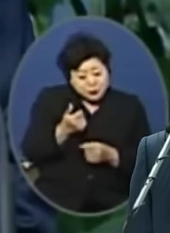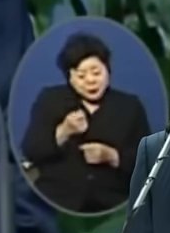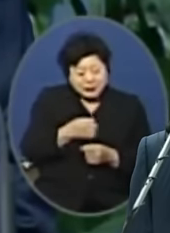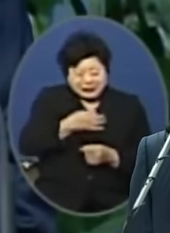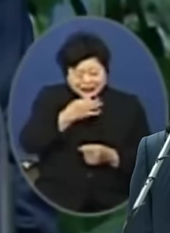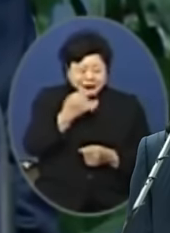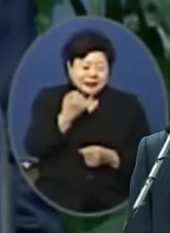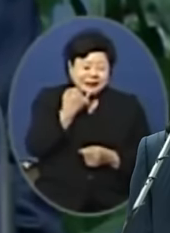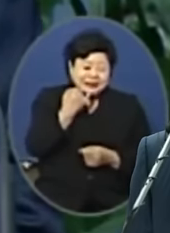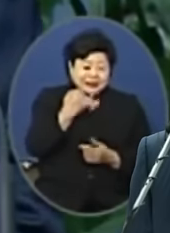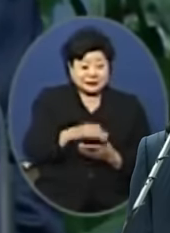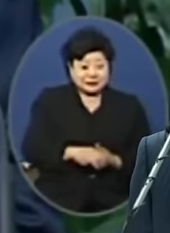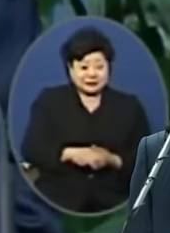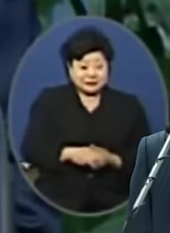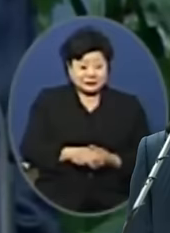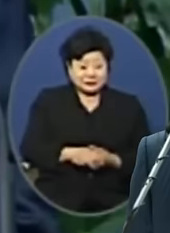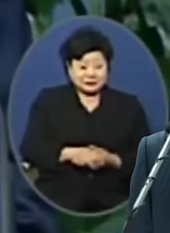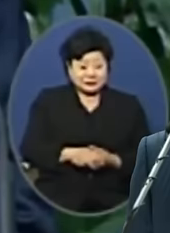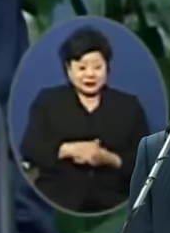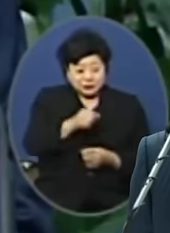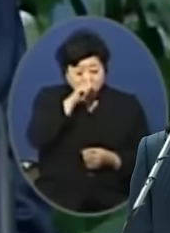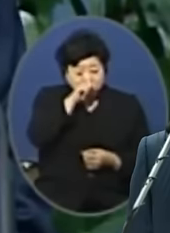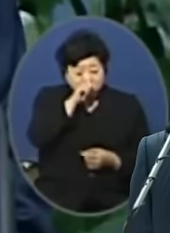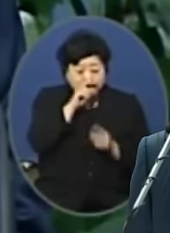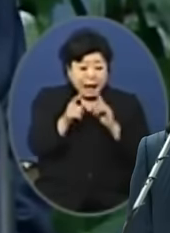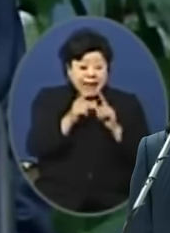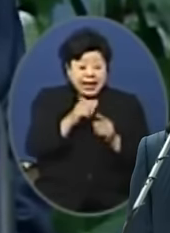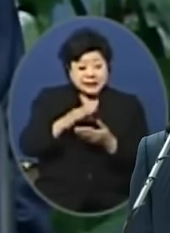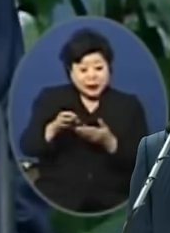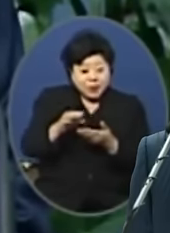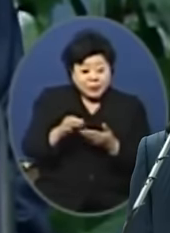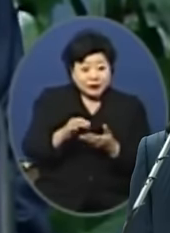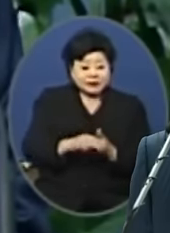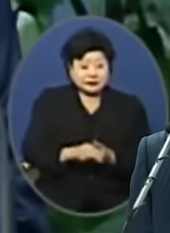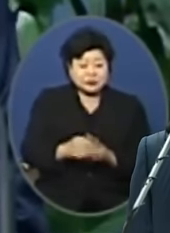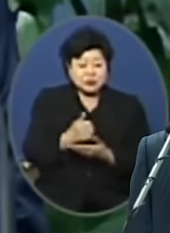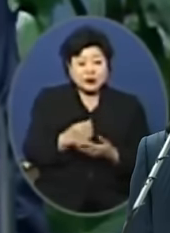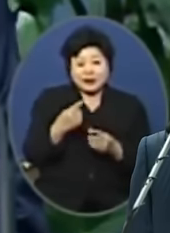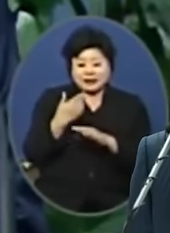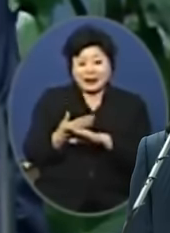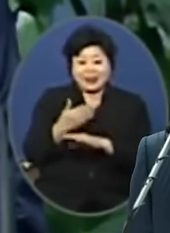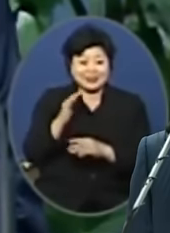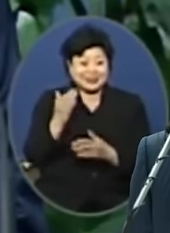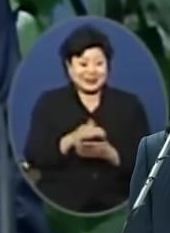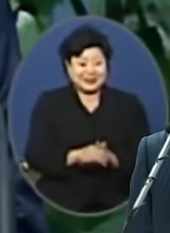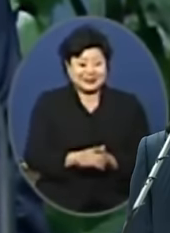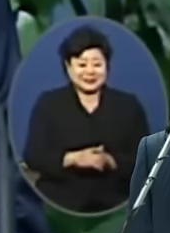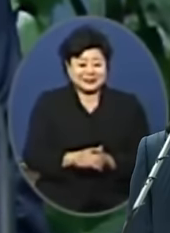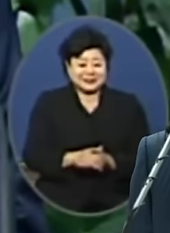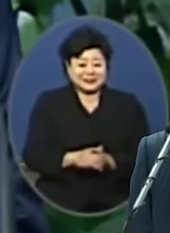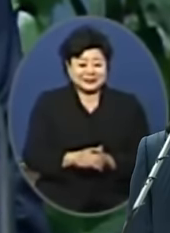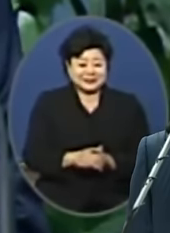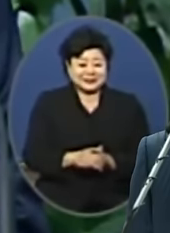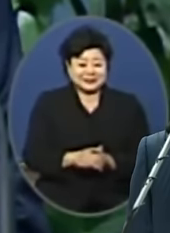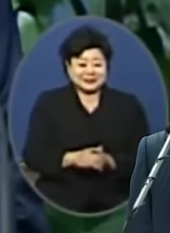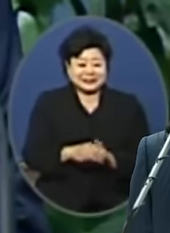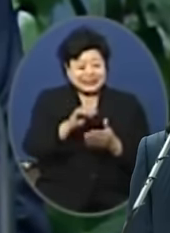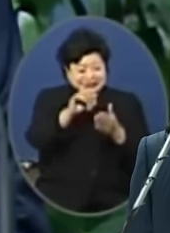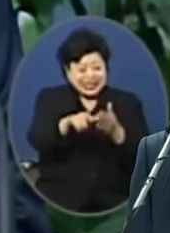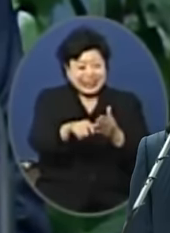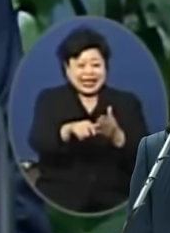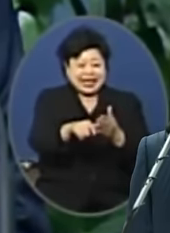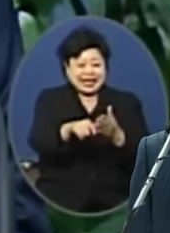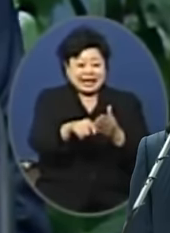하니까 좋다고. 좋게 말하면 당장 자기 운명이 달라진단 말이에요. 그러니까 오늘 이 시간에